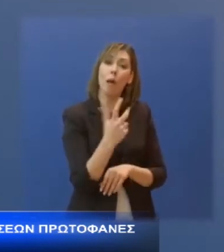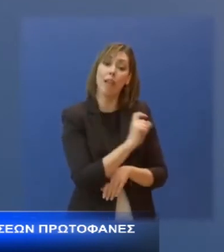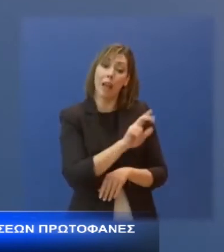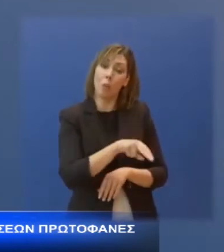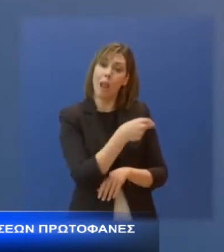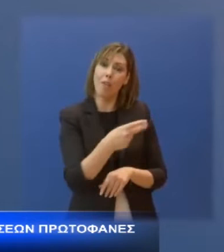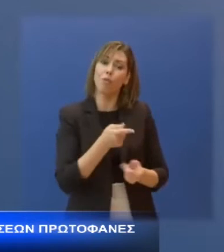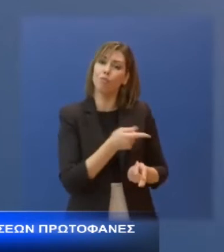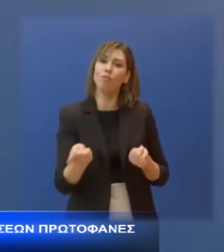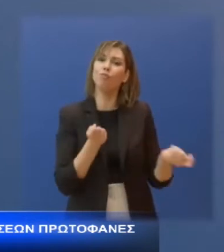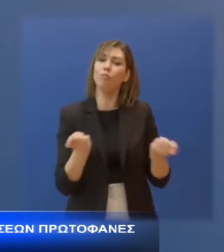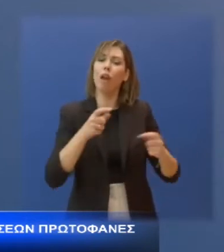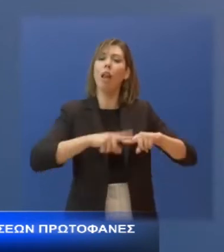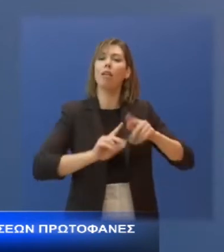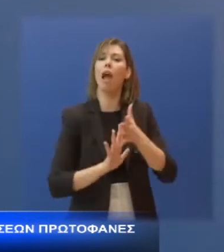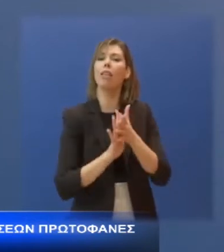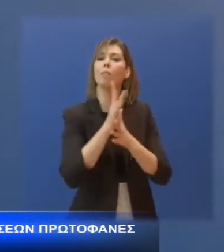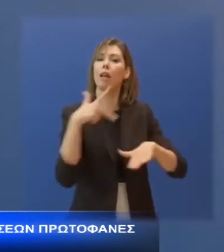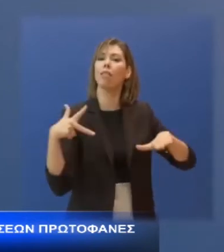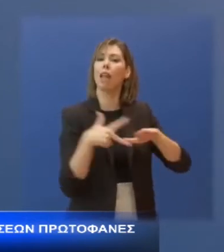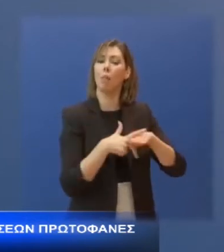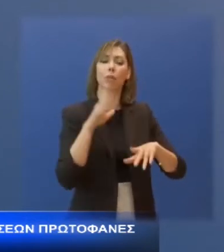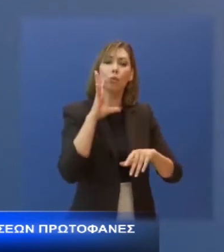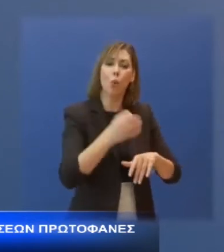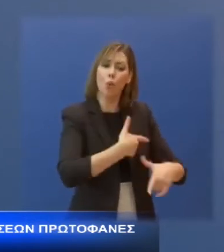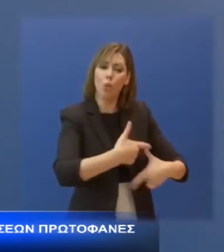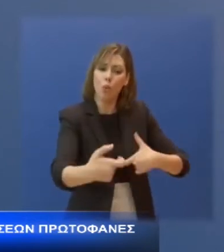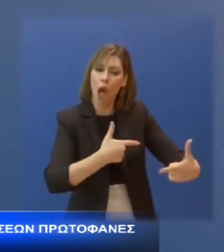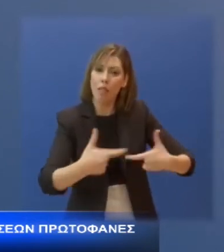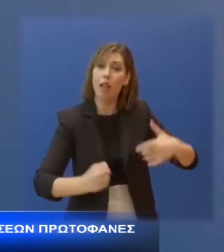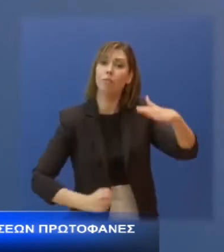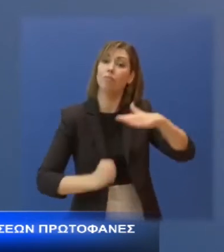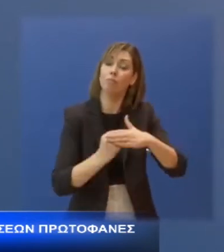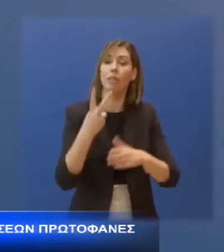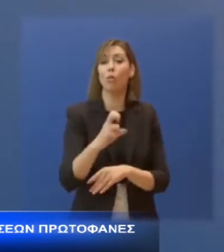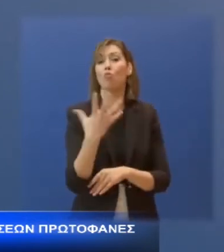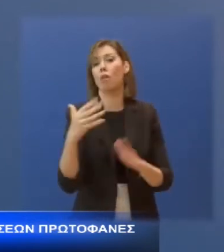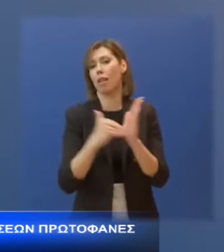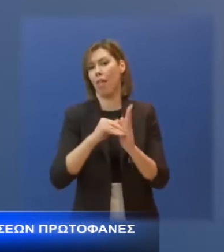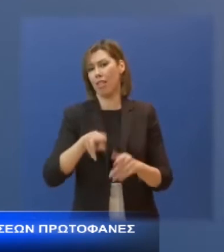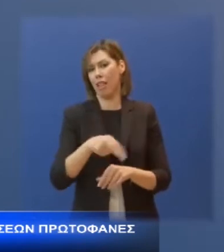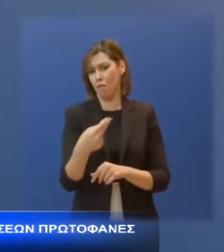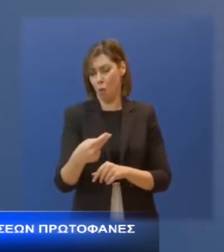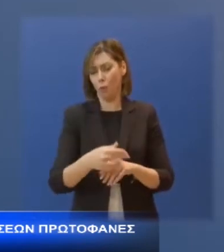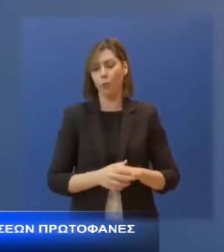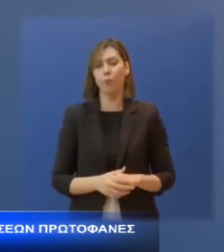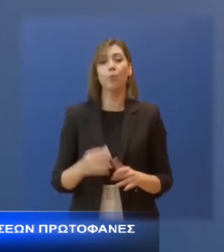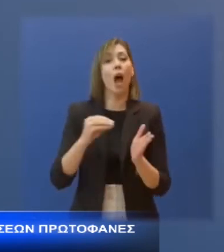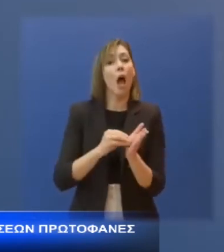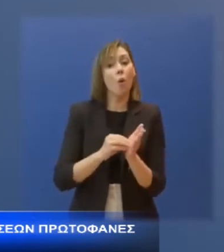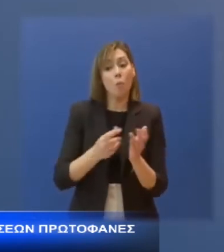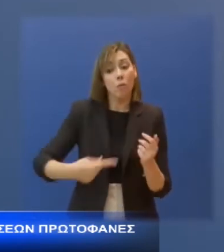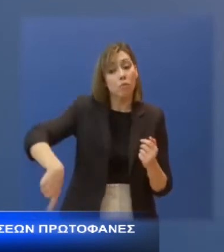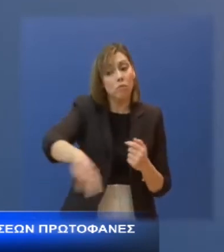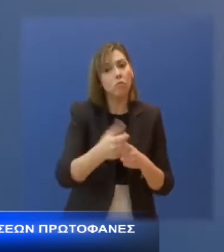Αναπτυξιακή Τράπεζα για τη χορήγηση επενδυτικών δανείων και κεφαλαίου κίνησης ως 25.000 ευρώ. Δόθηκε στους παραγωγούς μας η δυνατότητα να λαμβάνουν δάνεια